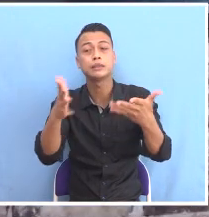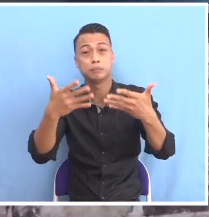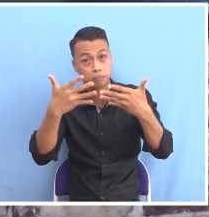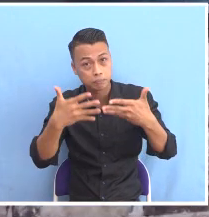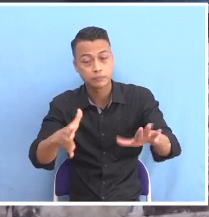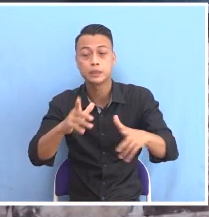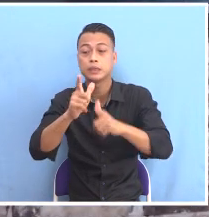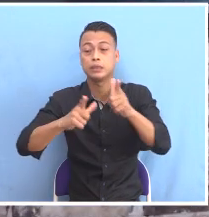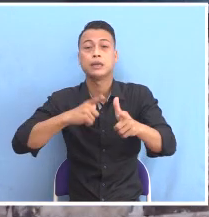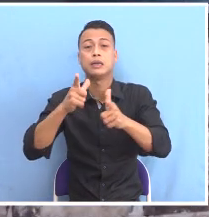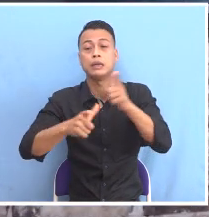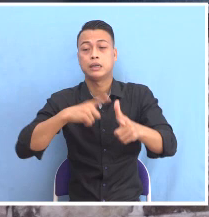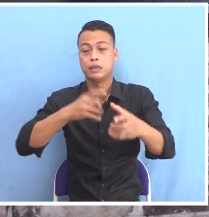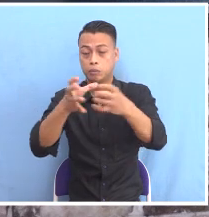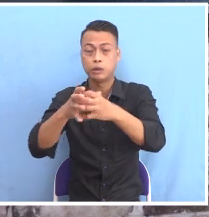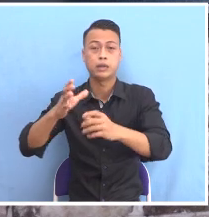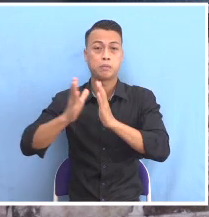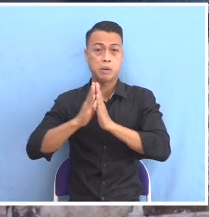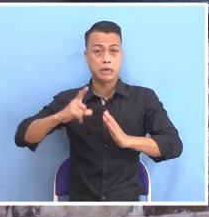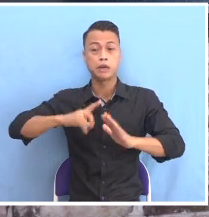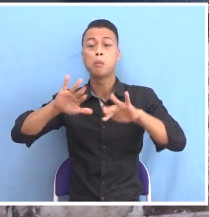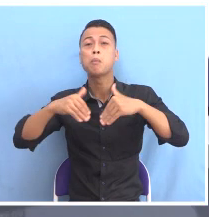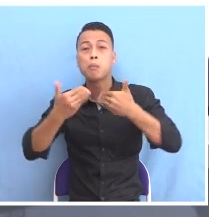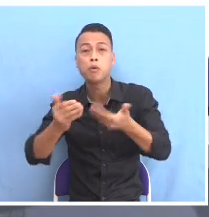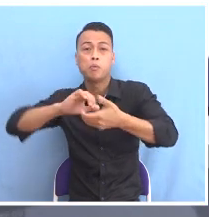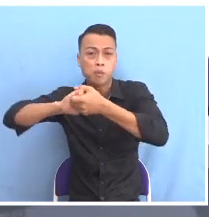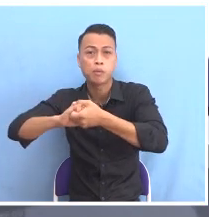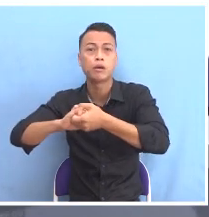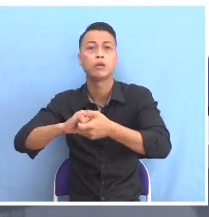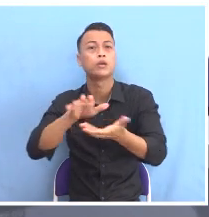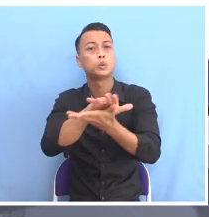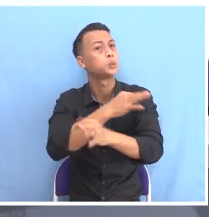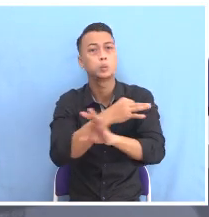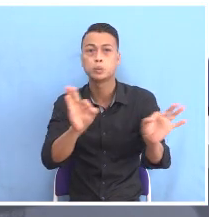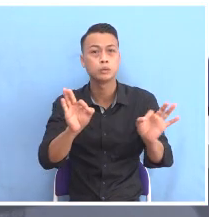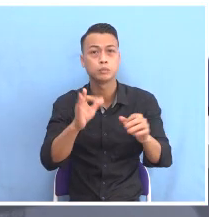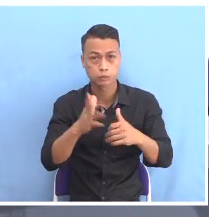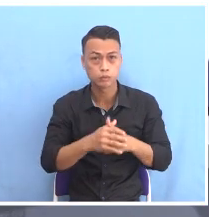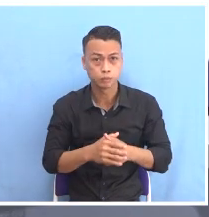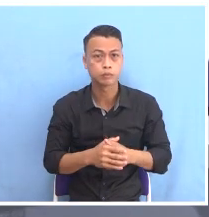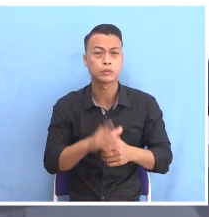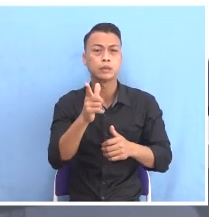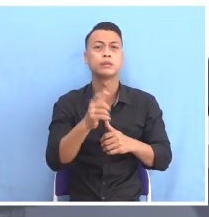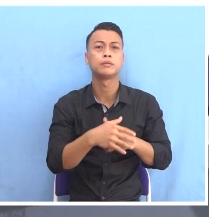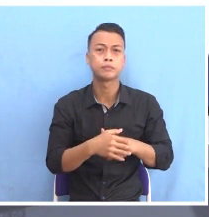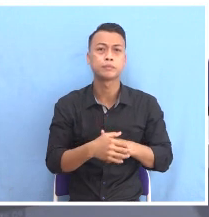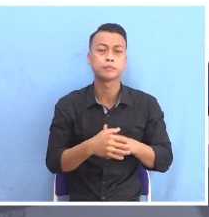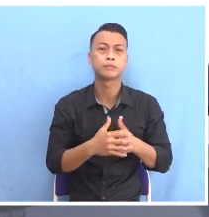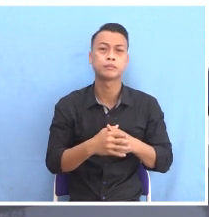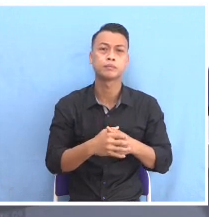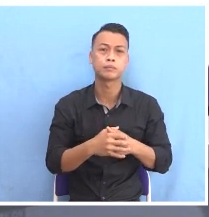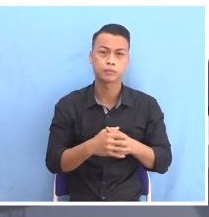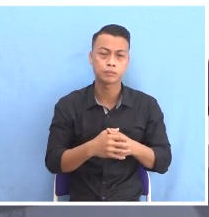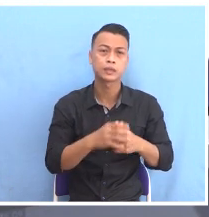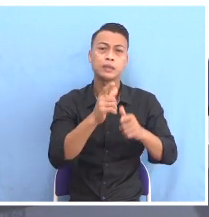ငြိမ်းချမ်းရေးဖြစ်စဉ်ဖြစ်လာမှဒီကိစ္စတွေကစပြောရတော့ညာရေးလေးလောက်မှုတွေလောက်ရတဲ့နိုင်ငံတကာခီးကြီးတွေသွားရတဲ့နိုင်ငံတကာပညာရှင်တွေနဲ့အများကြီးဆွေးနွေးမှု